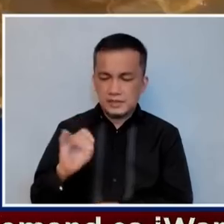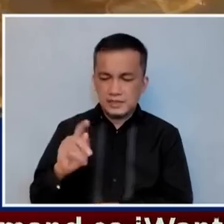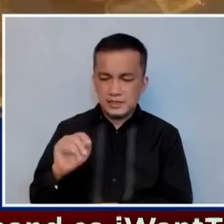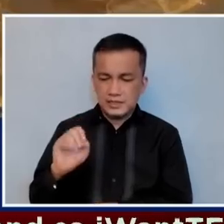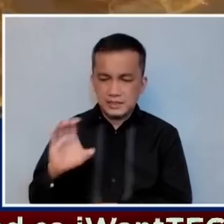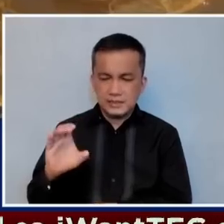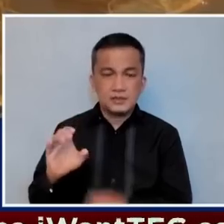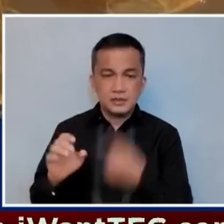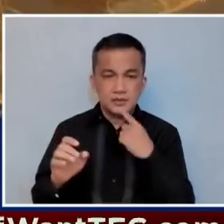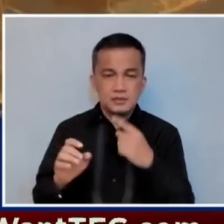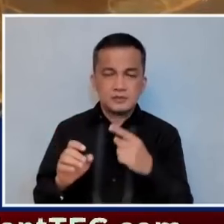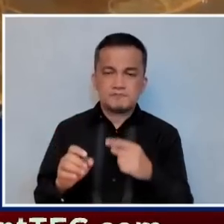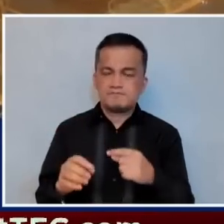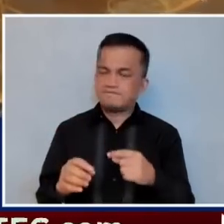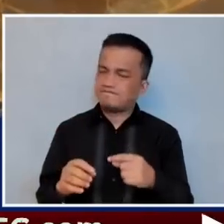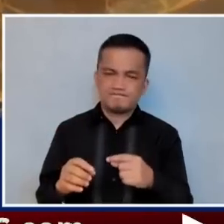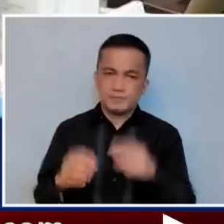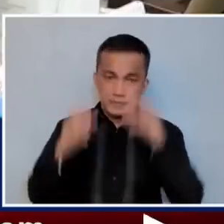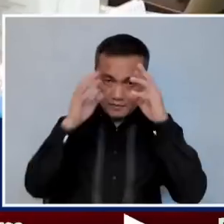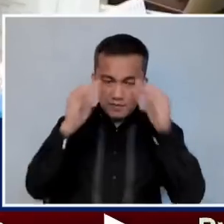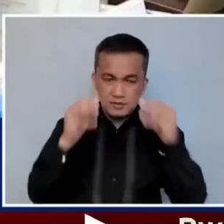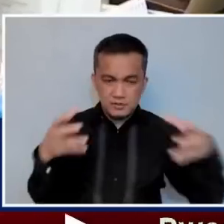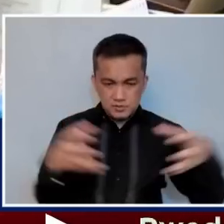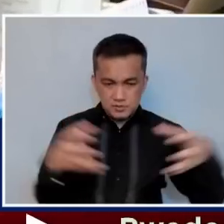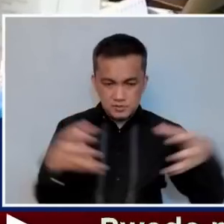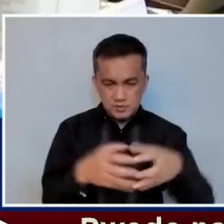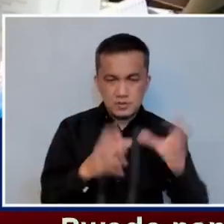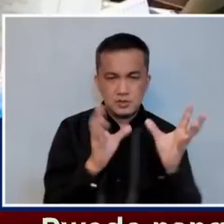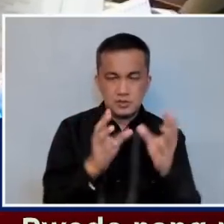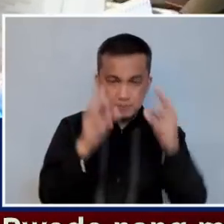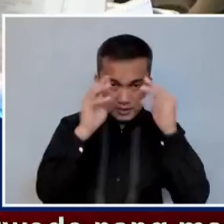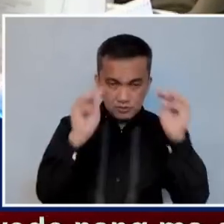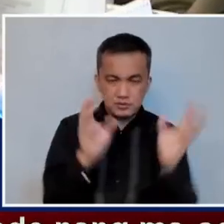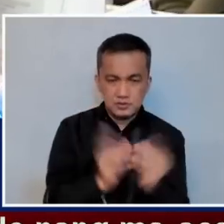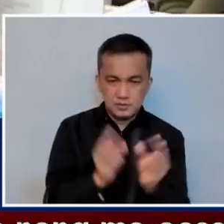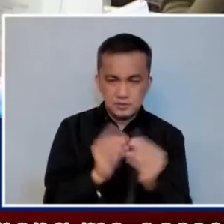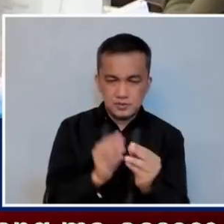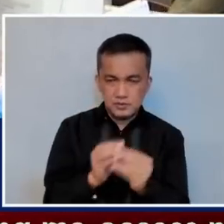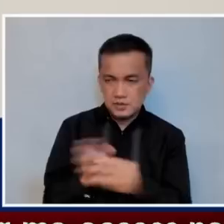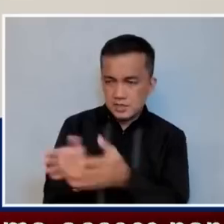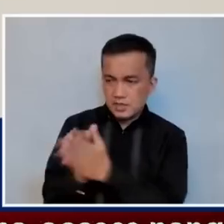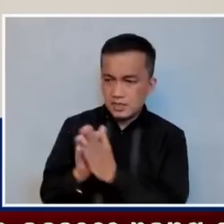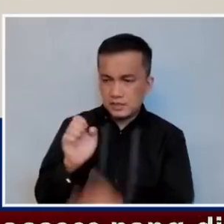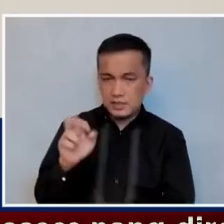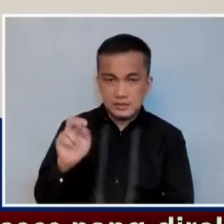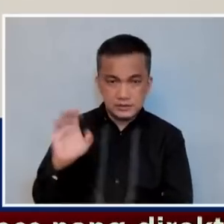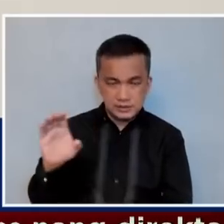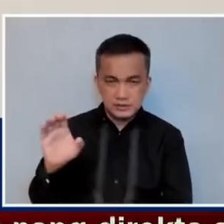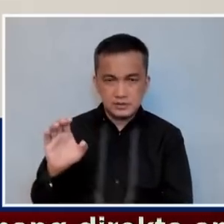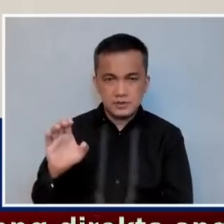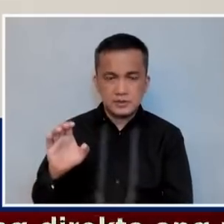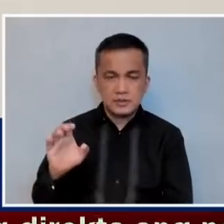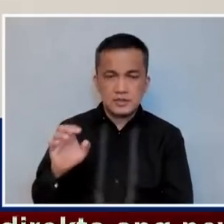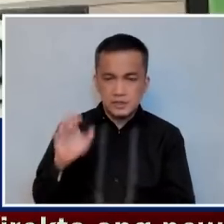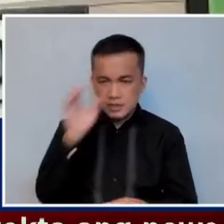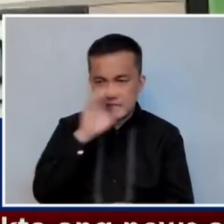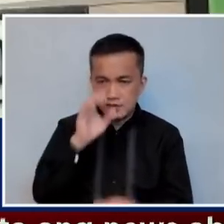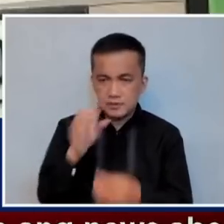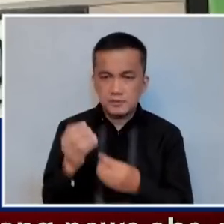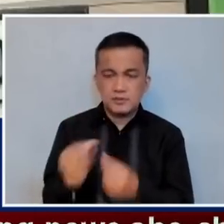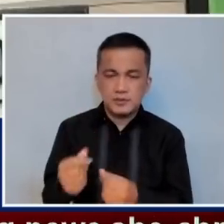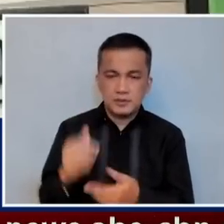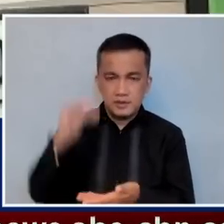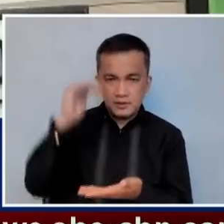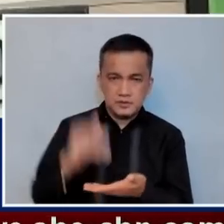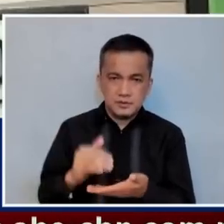nagpulong na ang mga mayor na nasasakop ng Batelec 1 para hilingin sa Energy Regulatory Commission na hanapan ng solusyon na mapababa